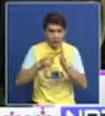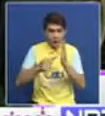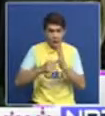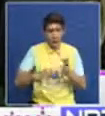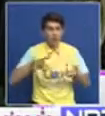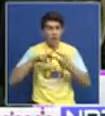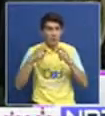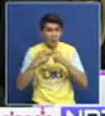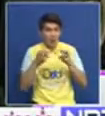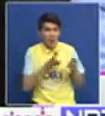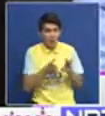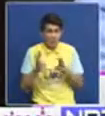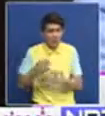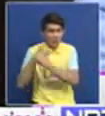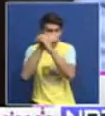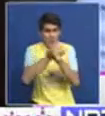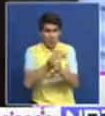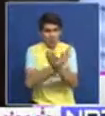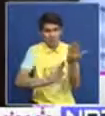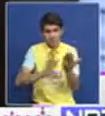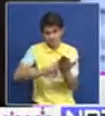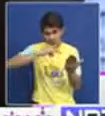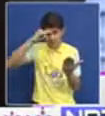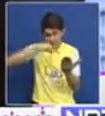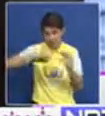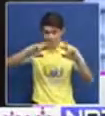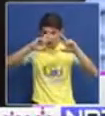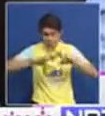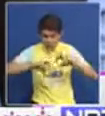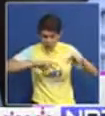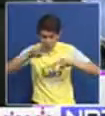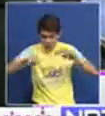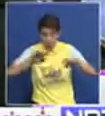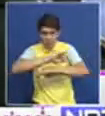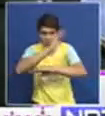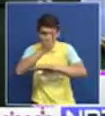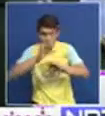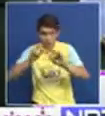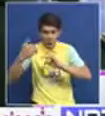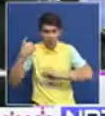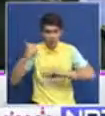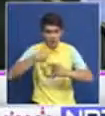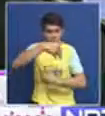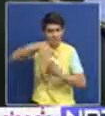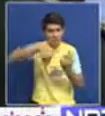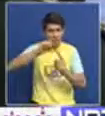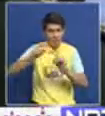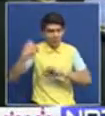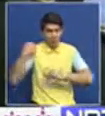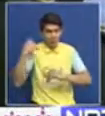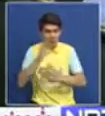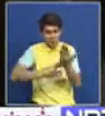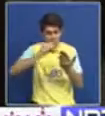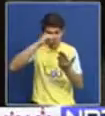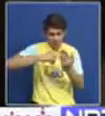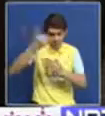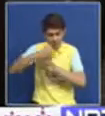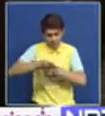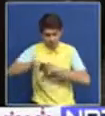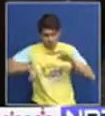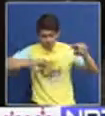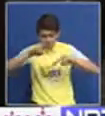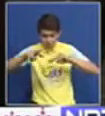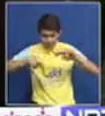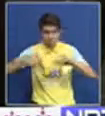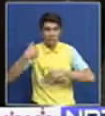าและวิธีการป้องกันประเทศศึกษาสำรวจภูมิประเทศและสิ่งแวดล้อมทั้งในประเทศไทยและต่างประเท